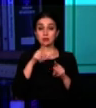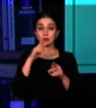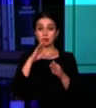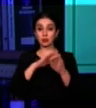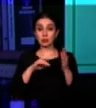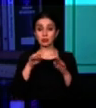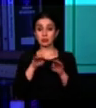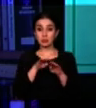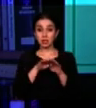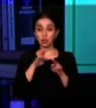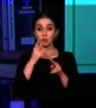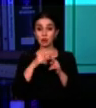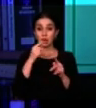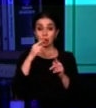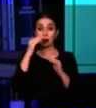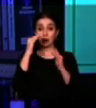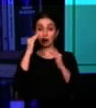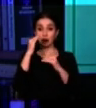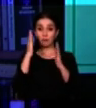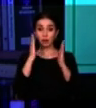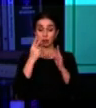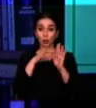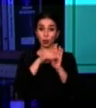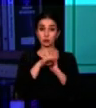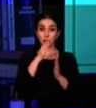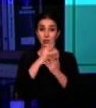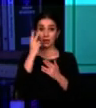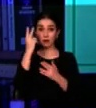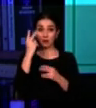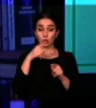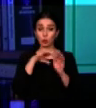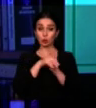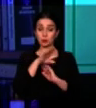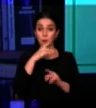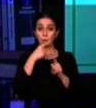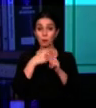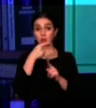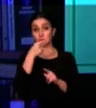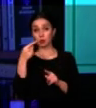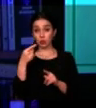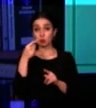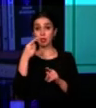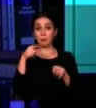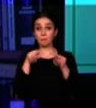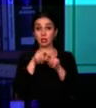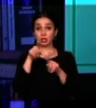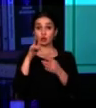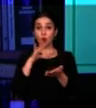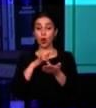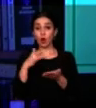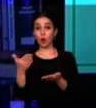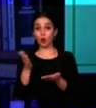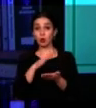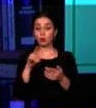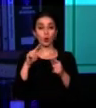qo'shilib qoldi xolos. Intervallarga ajratdik. Ana endi qarang. Plus minus mana bu oraliqda